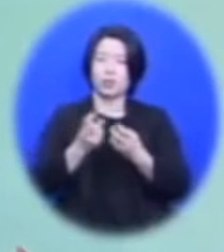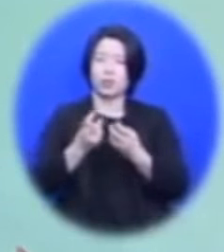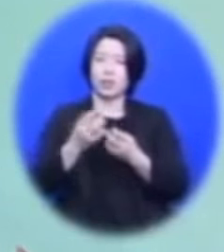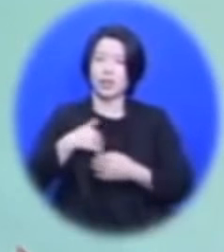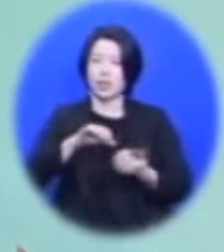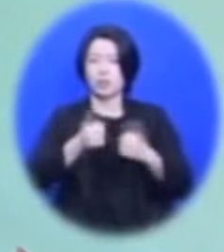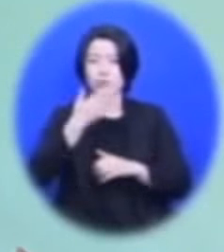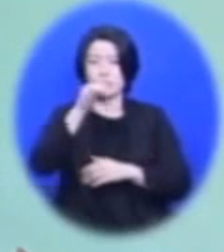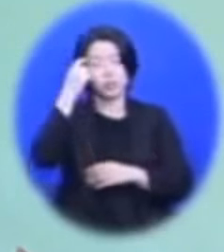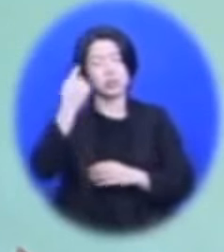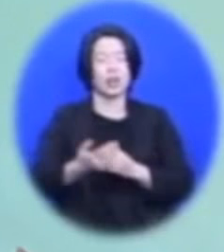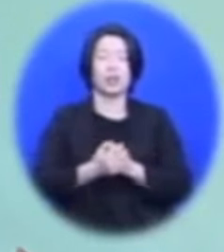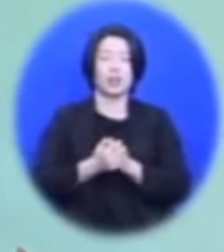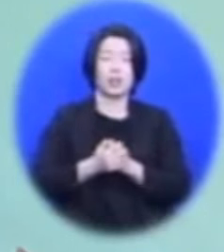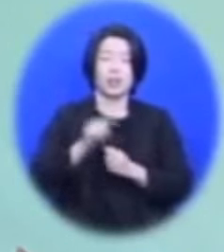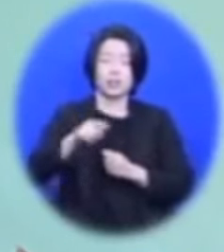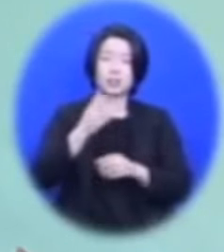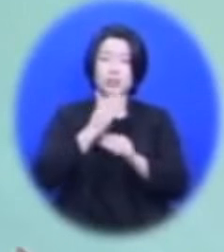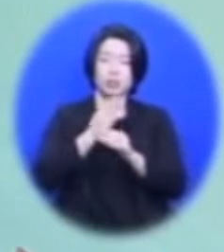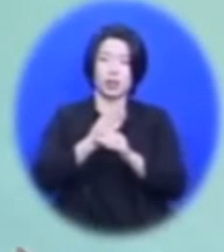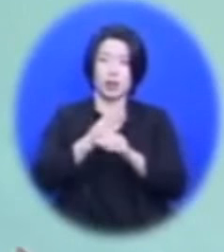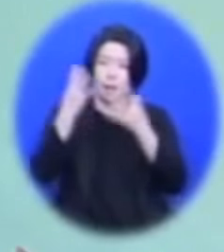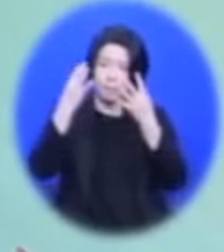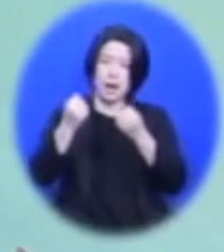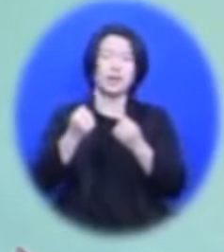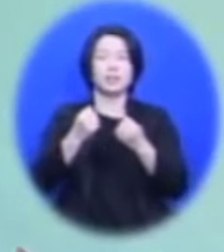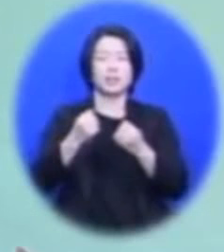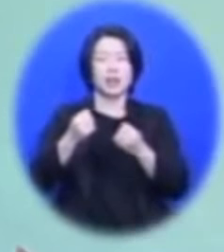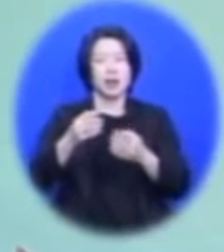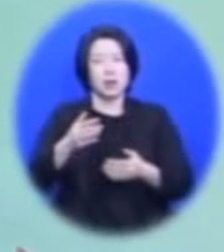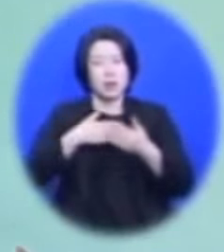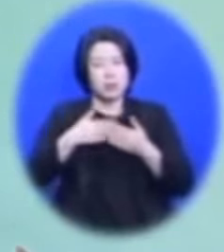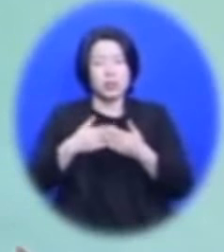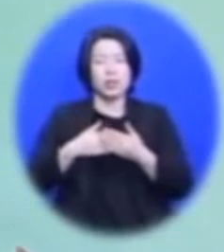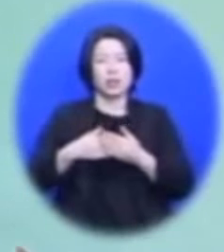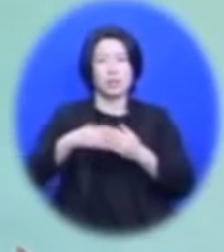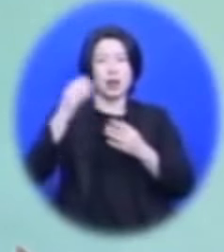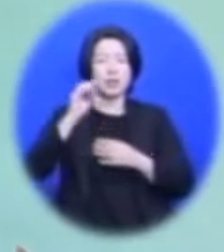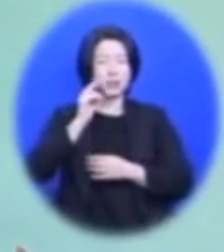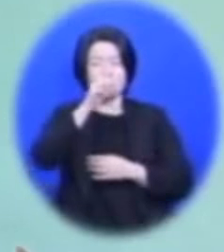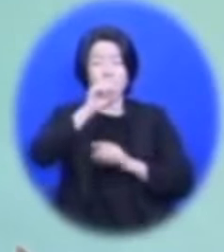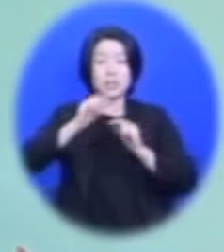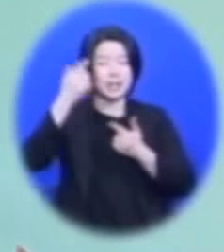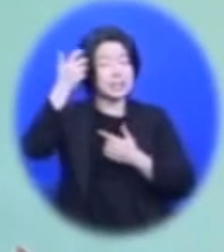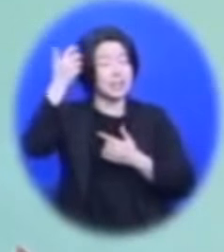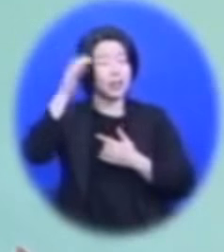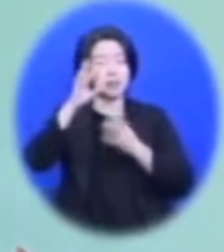죽을까? 그러면서 온갖 불길하고 끔찍한 상상을 늘 해왔어요. 근데